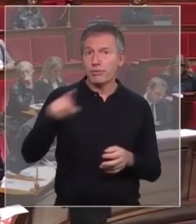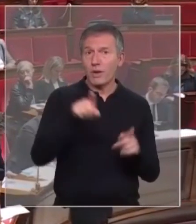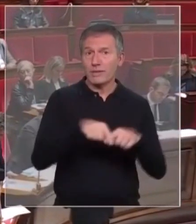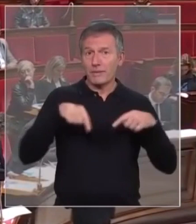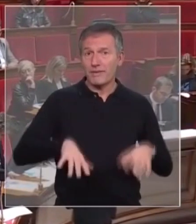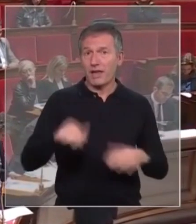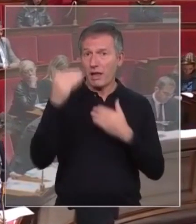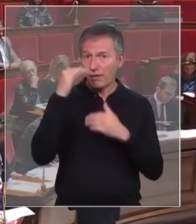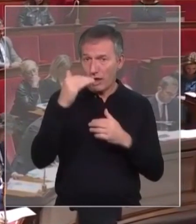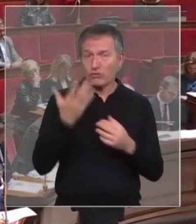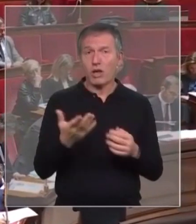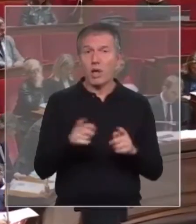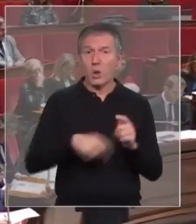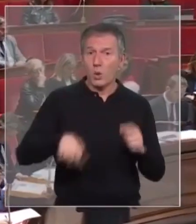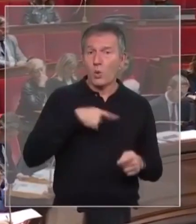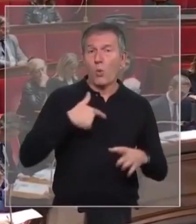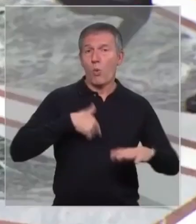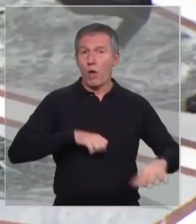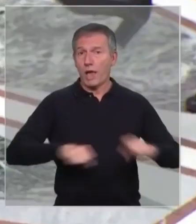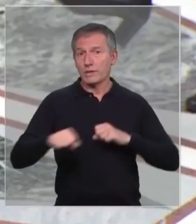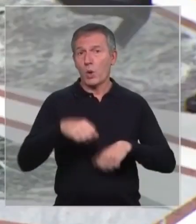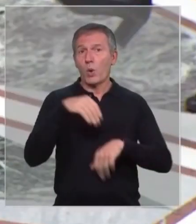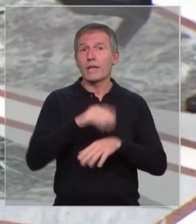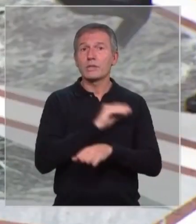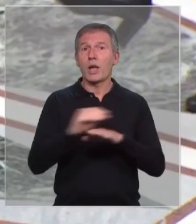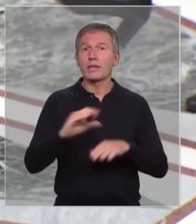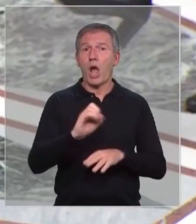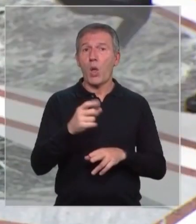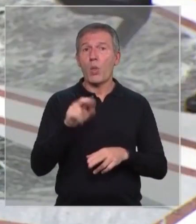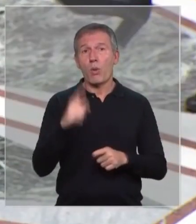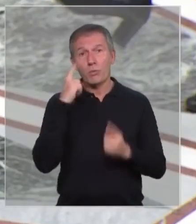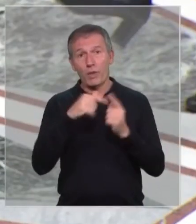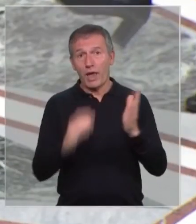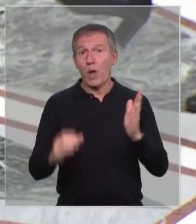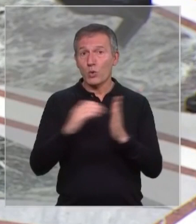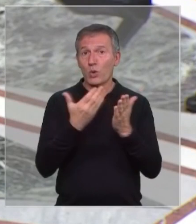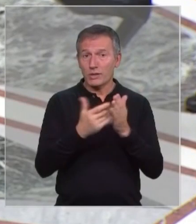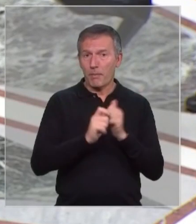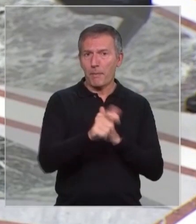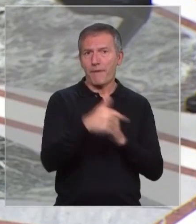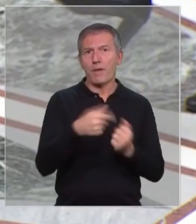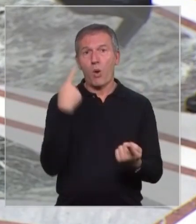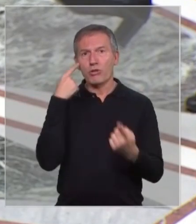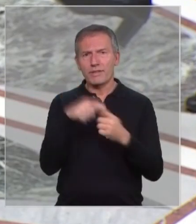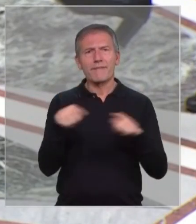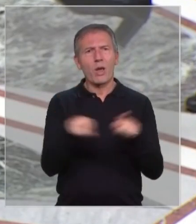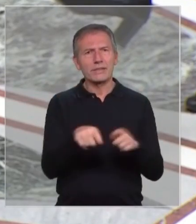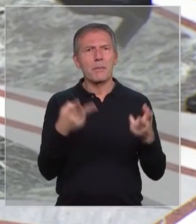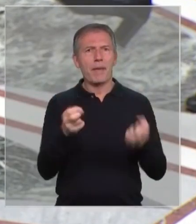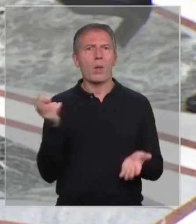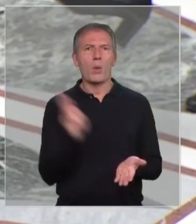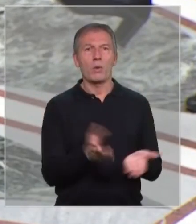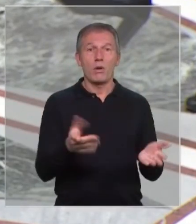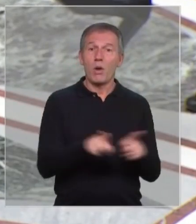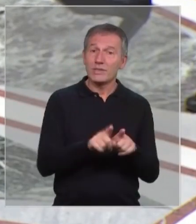Colonna dans la région, notre action au Conseil de sécurité en vue de l'adoption d'une résolution ont aussi cet objectif. C'est enfin